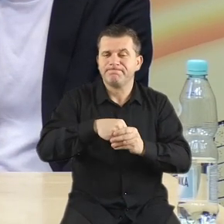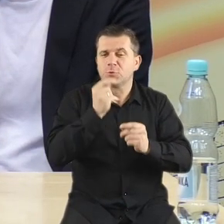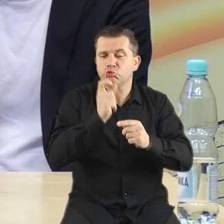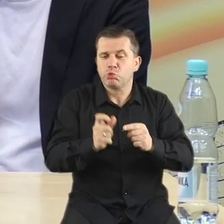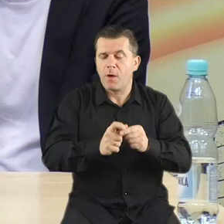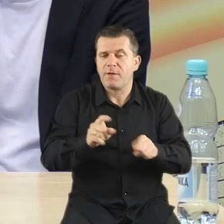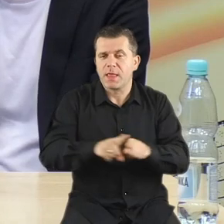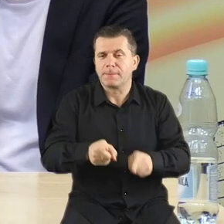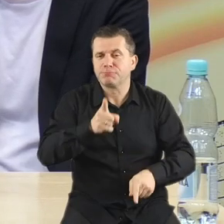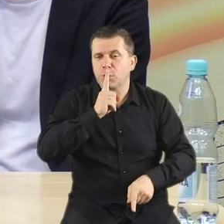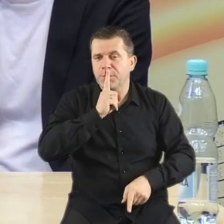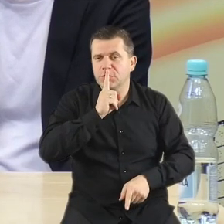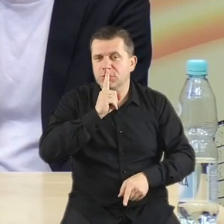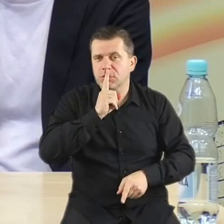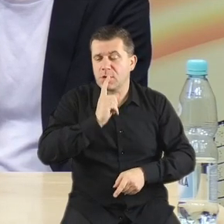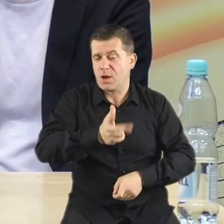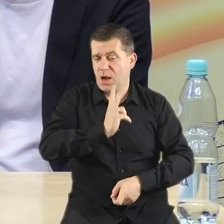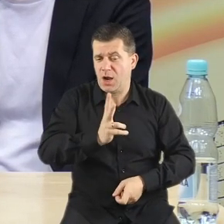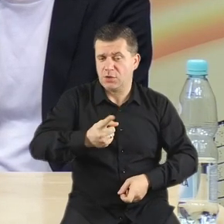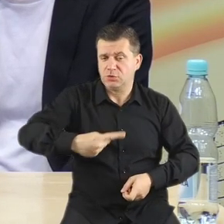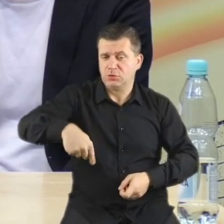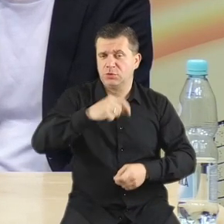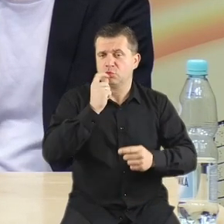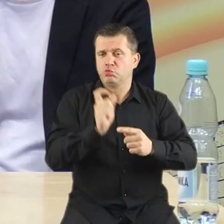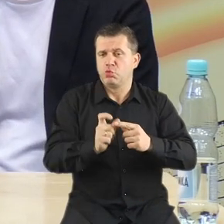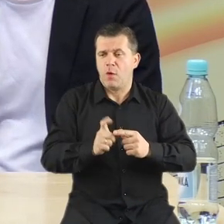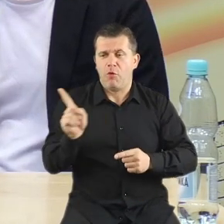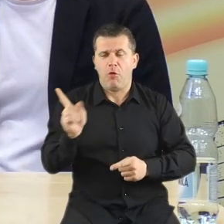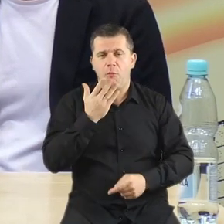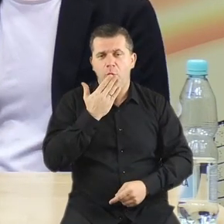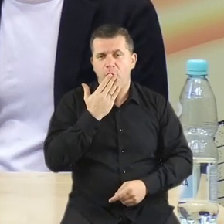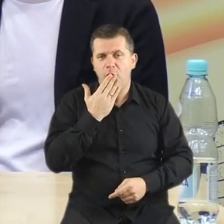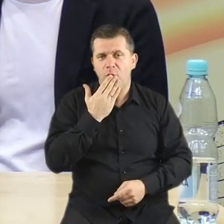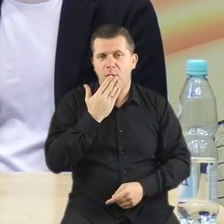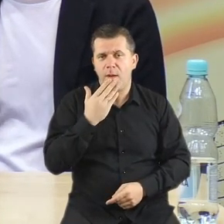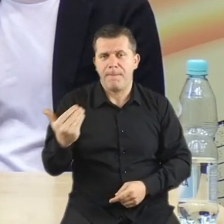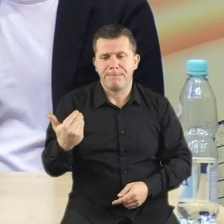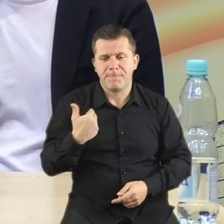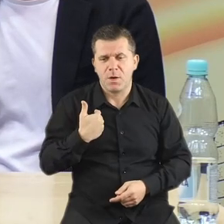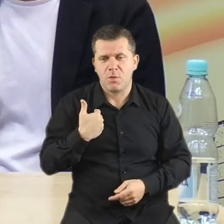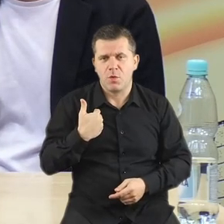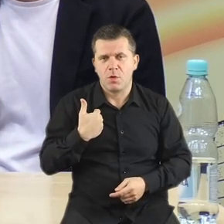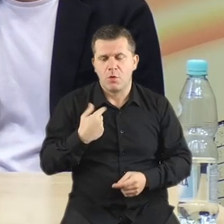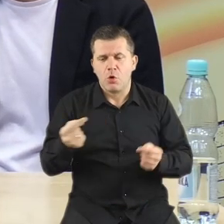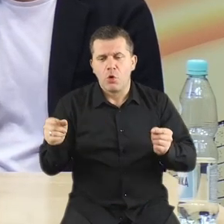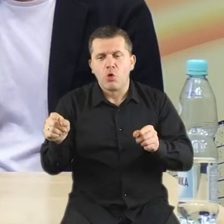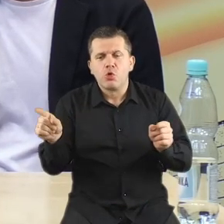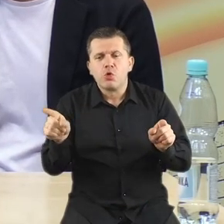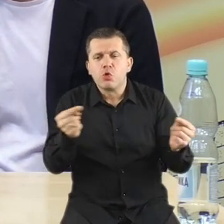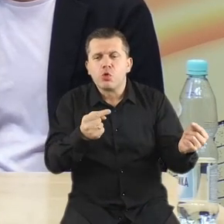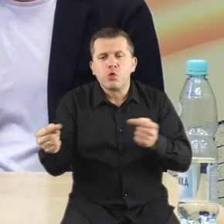i przemilczenia. Dlatego każde słowo, jak twierdziła, jak się wyraziła, było dobierane,